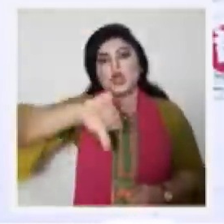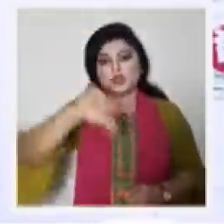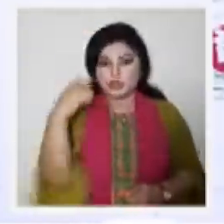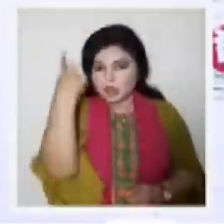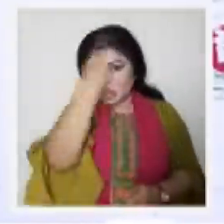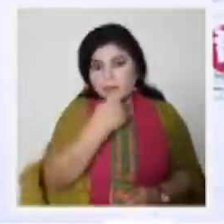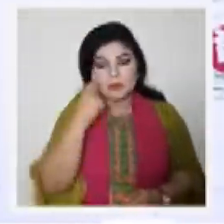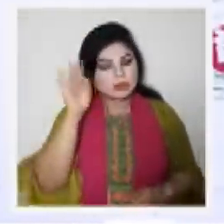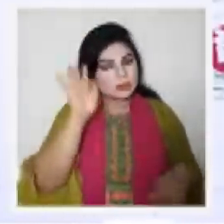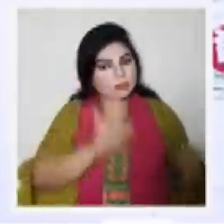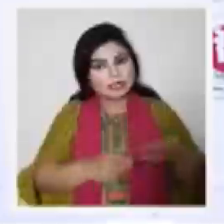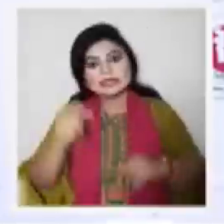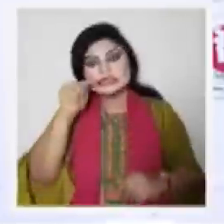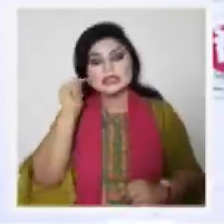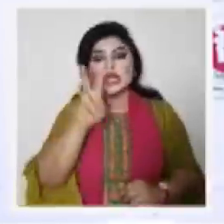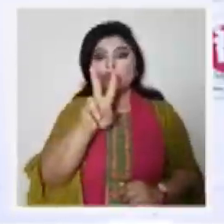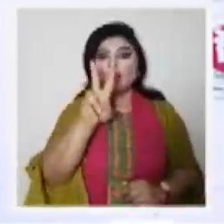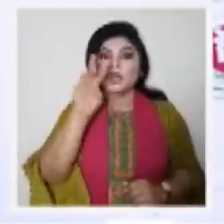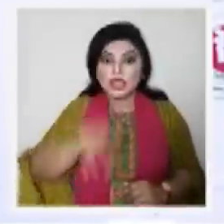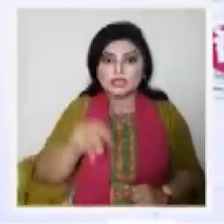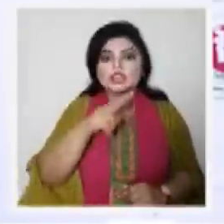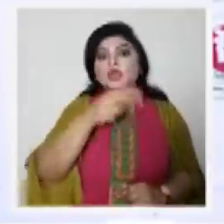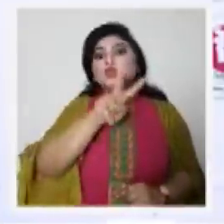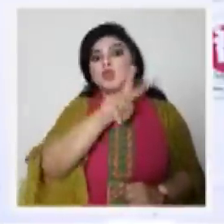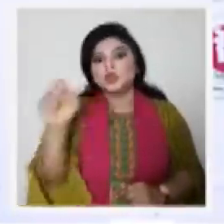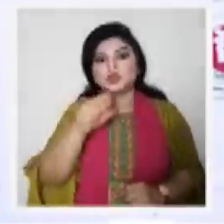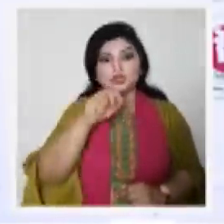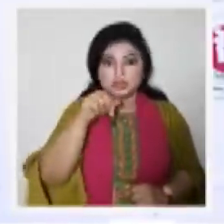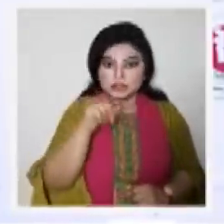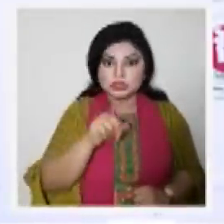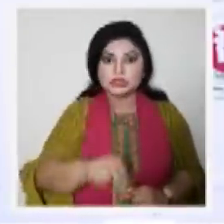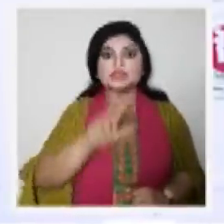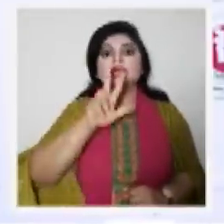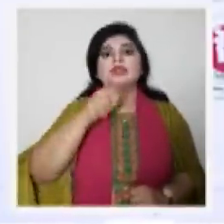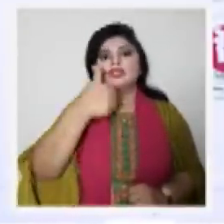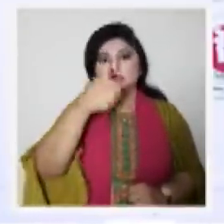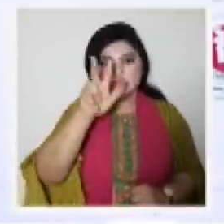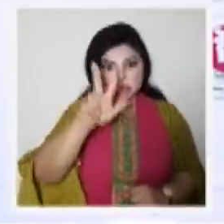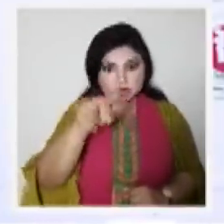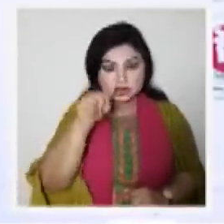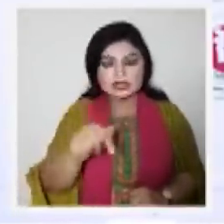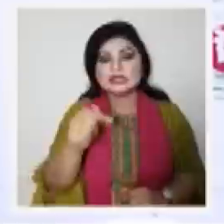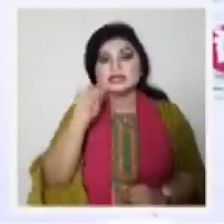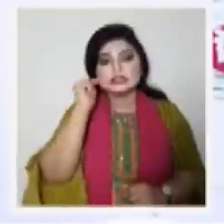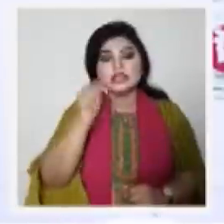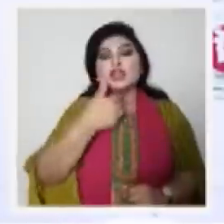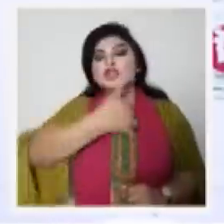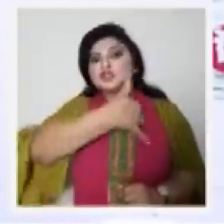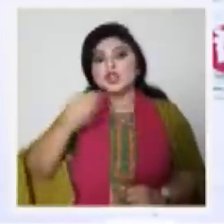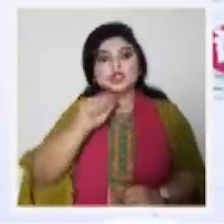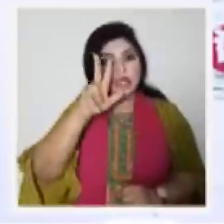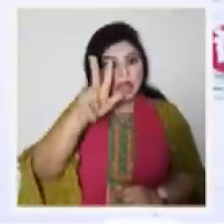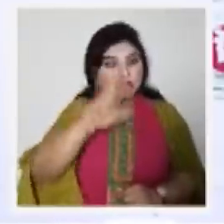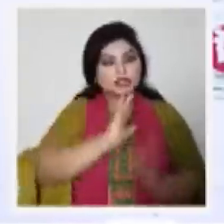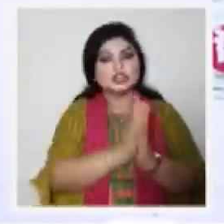মৃত্যুবরণ করেছেন যারা, তাদের মধ্যে পুরুষ 29 জন, নারী 9 জন। এ পর্যন্ত পুরুষ মৃত্যুবরণ করেছেন